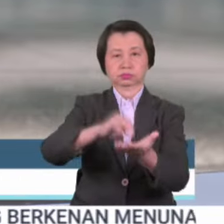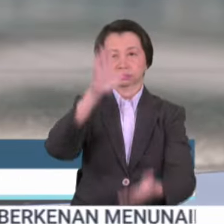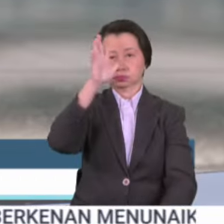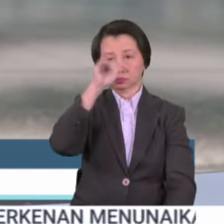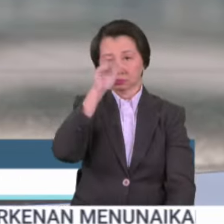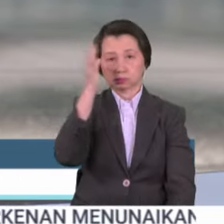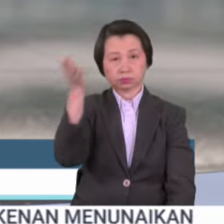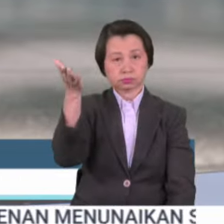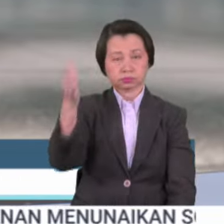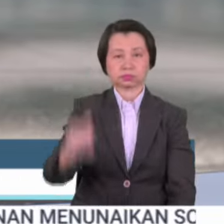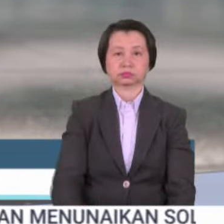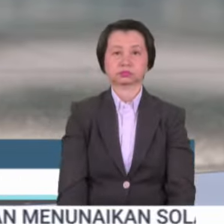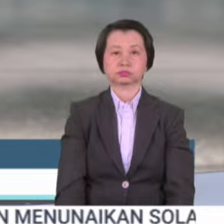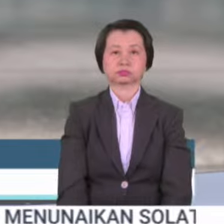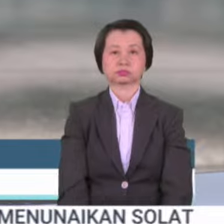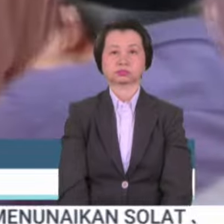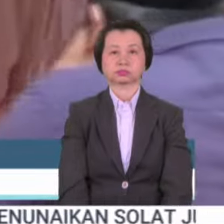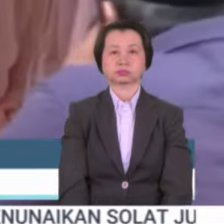Melaka.